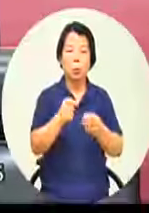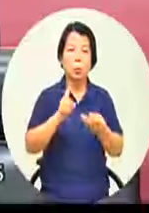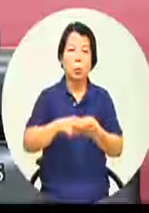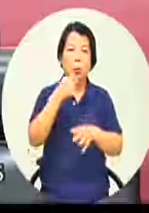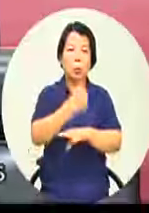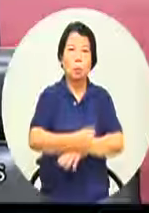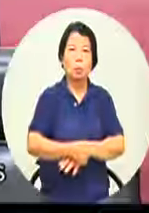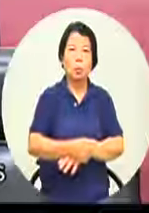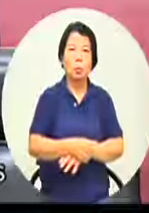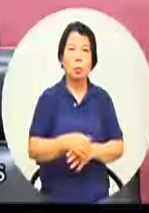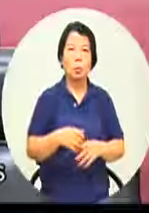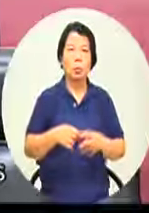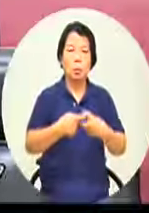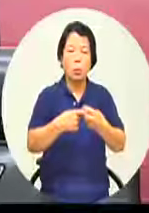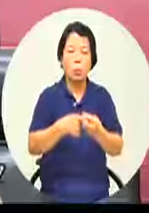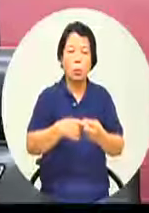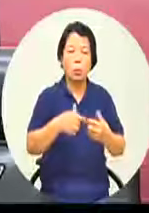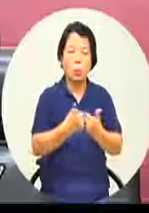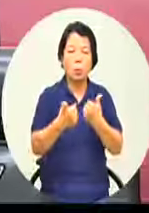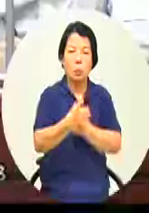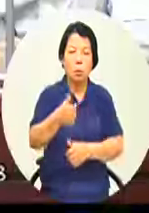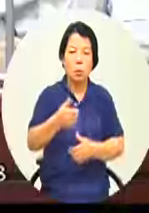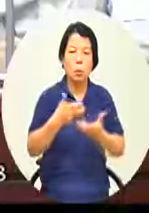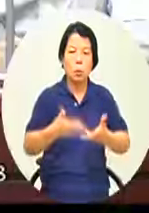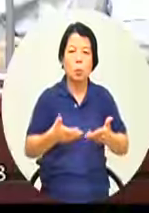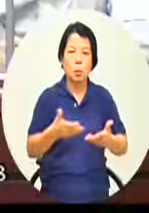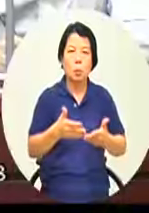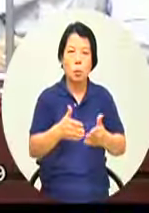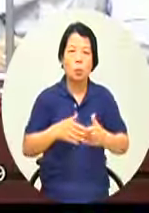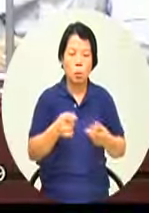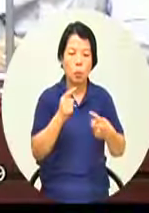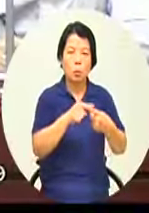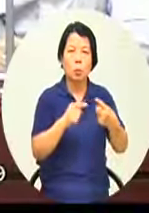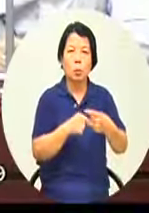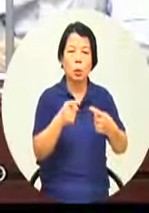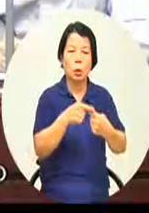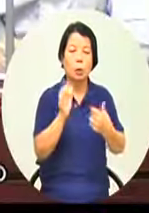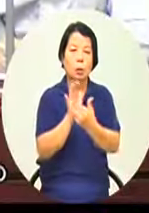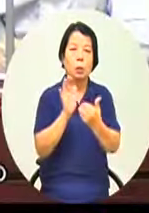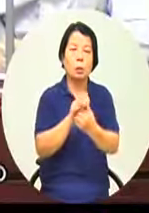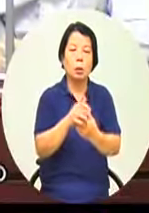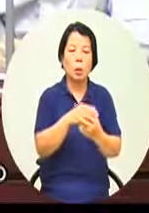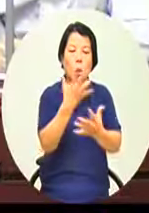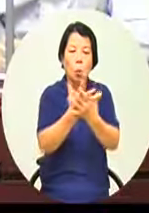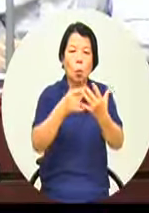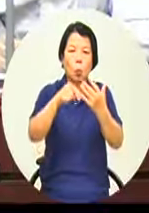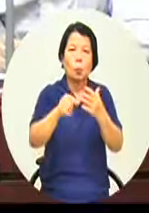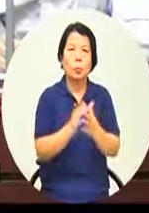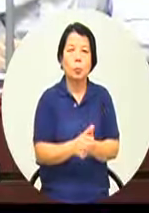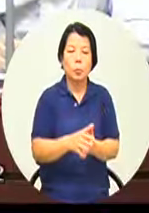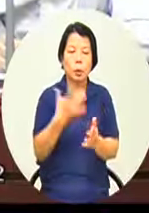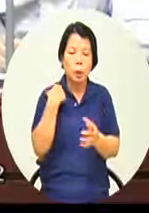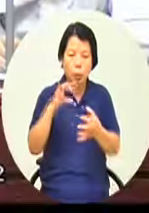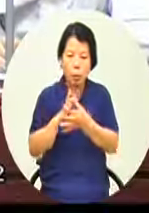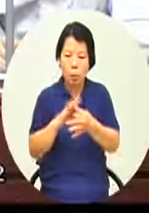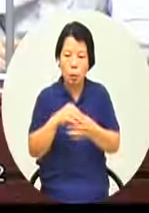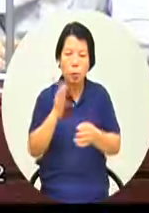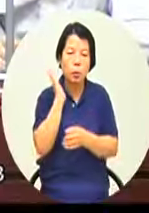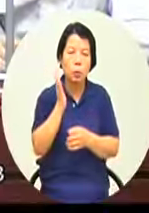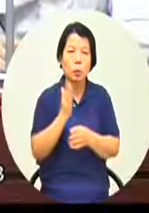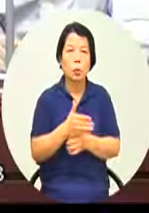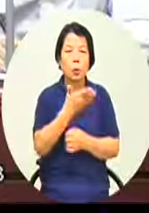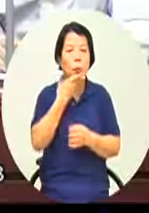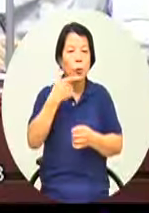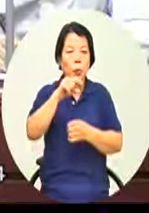员。那大概两个重点，一个是刚刚的防抗冲蚀网，这个部分其实在我们一些相关的水利工程，如果